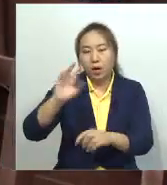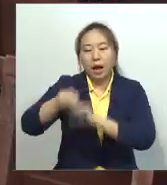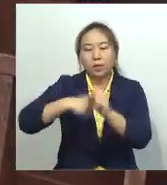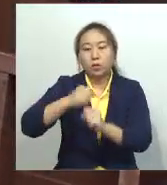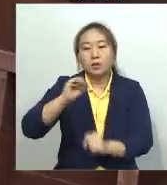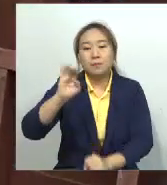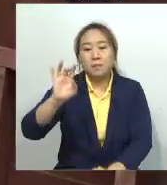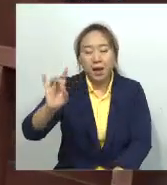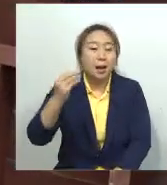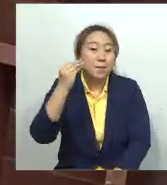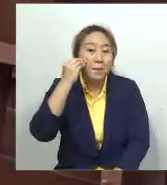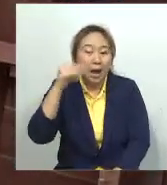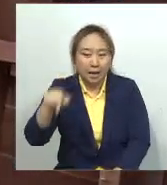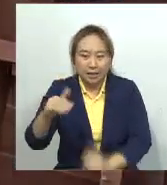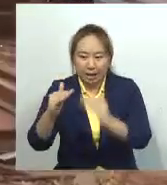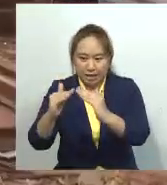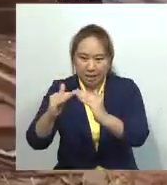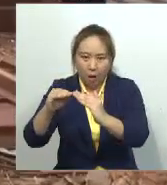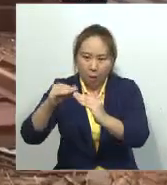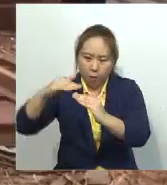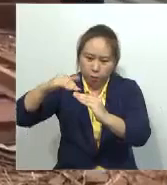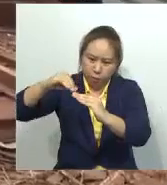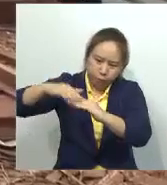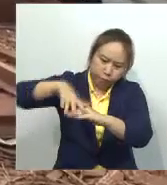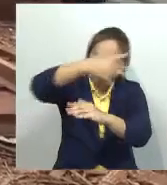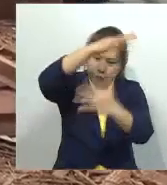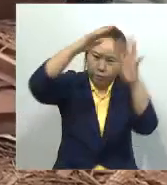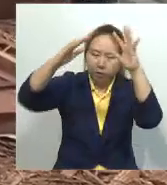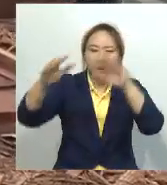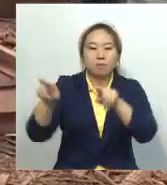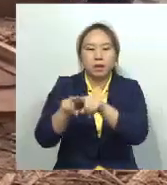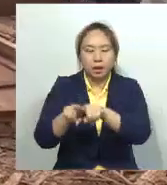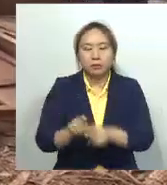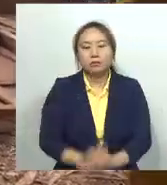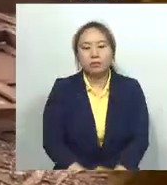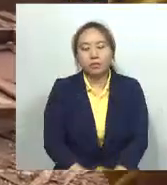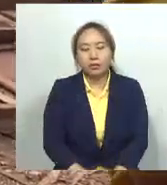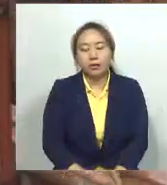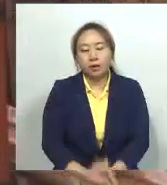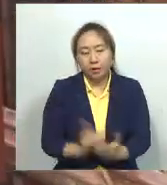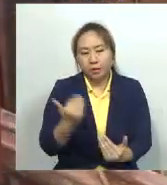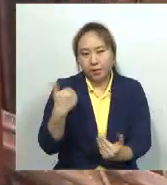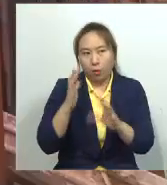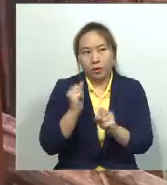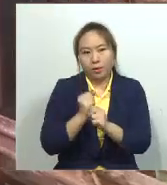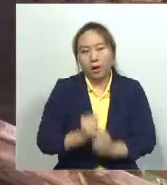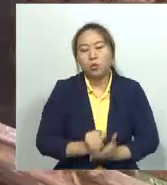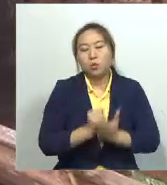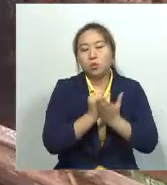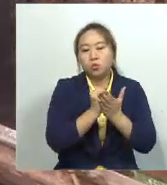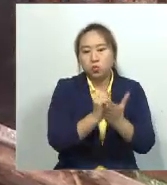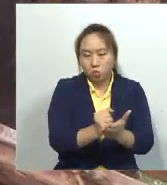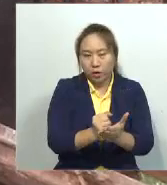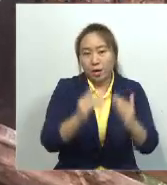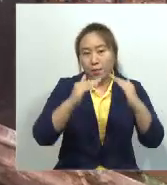นะครับหลังคาของบ้านเนี่ยถูกพายุพัดพังเสียหายเกือบทั้งหลังเช่นเดียวกันนอกจากนี้เจ้าหน้าที่ยังได้ช่วยกันเก็บโครงหลังค